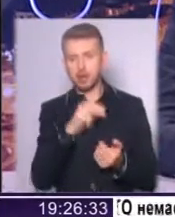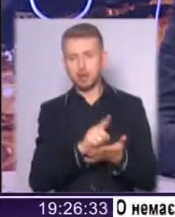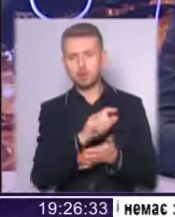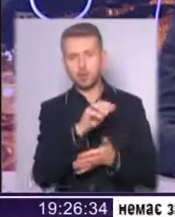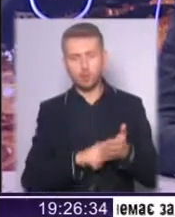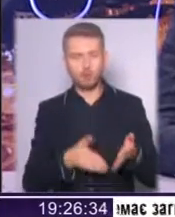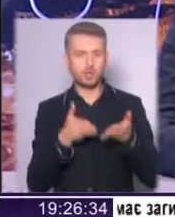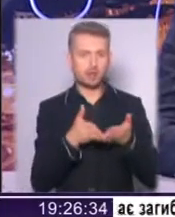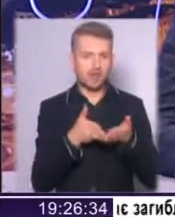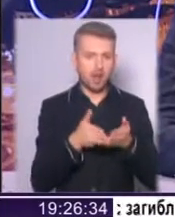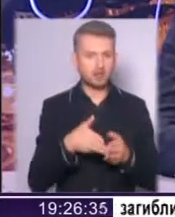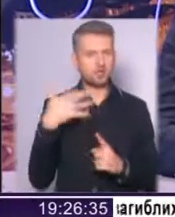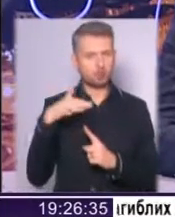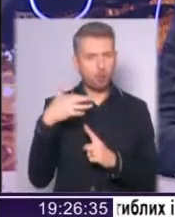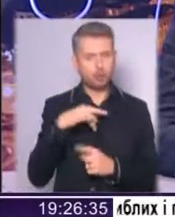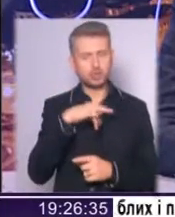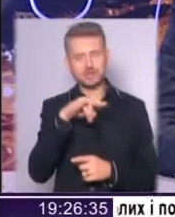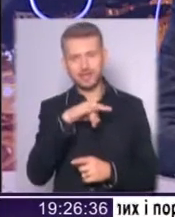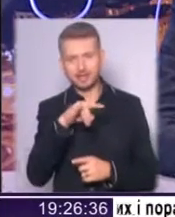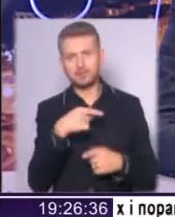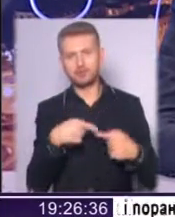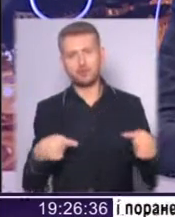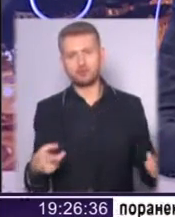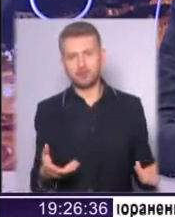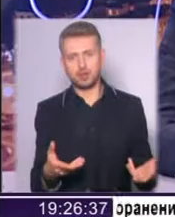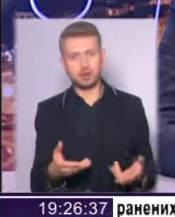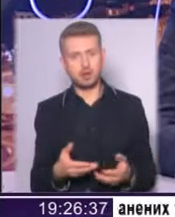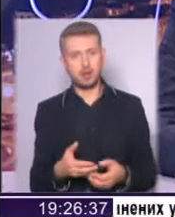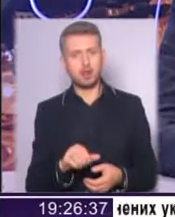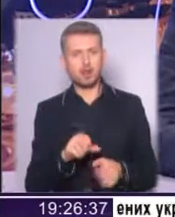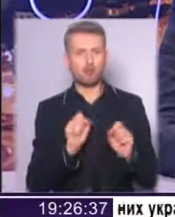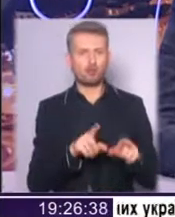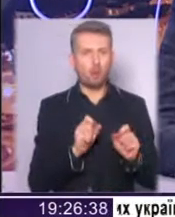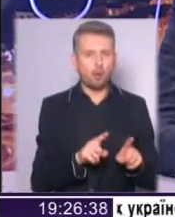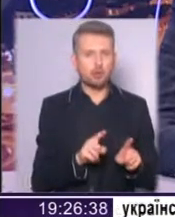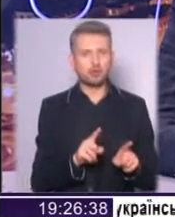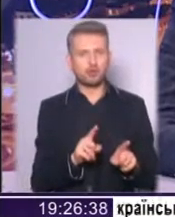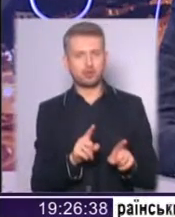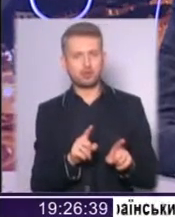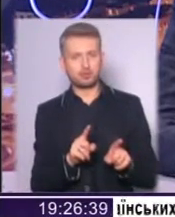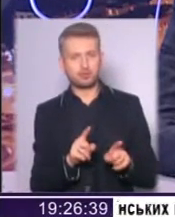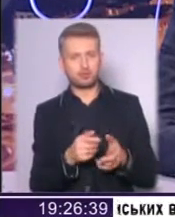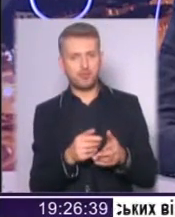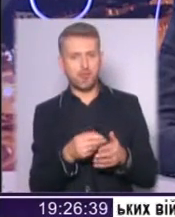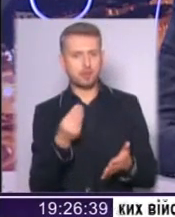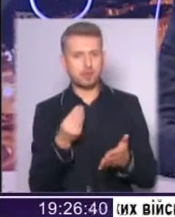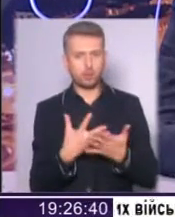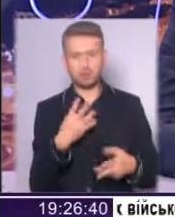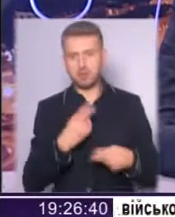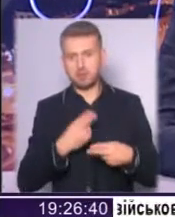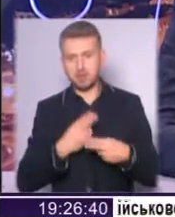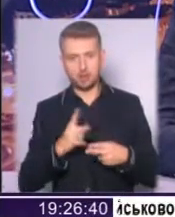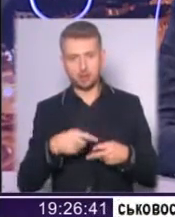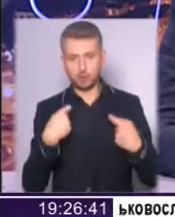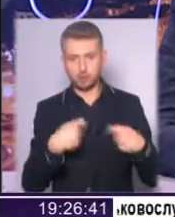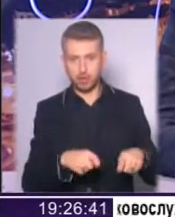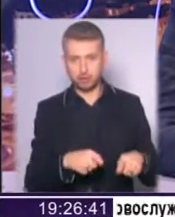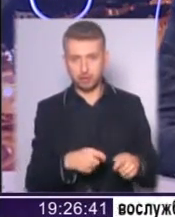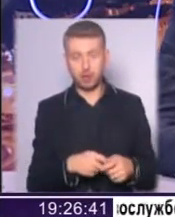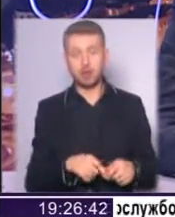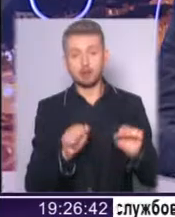не платили менше. Тепер ми говоримо далі. Пропонували, наприклад, податок на розкіш ввести. Замість того, щоб податковувати там